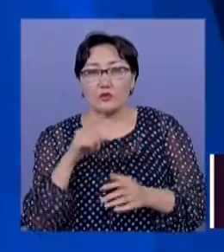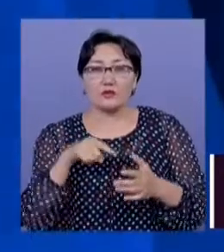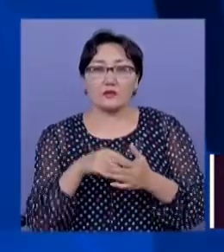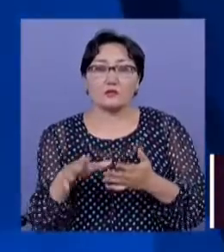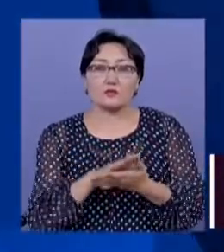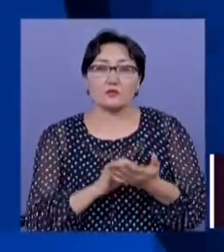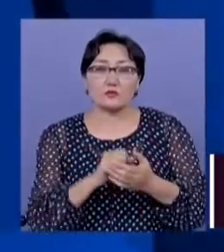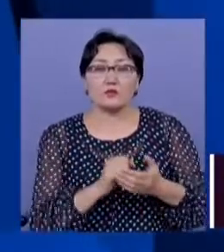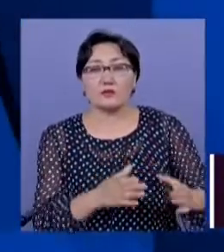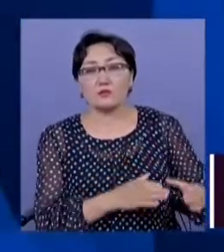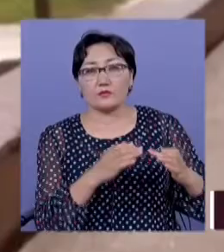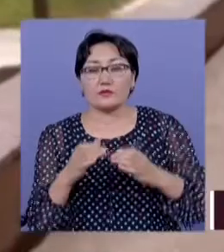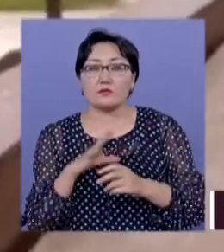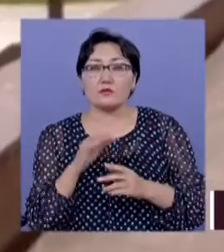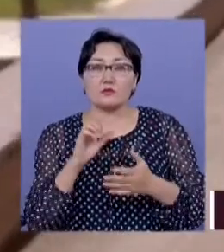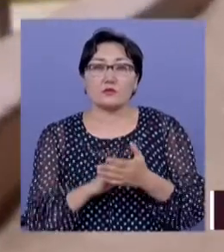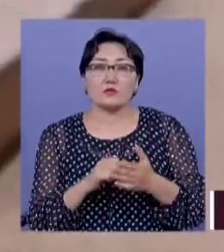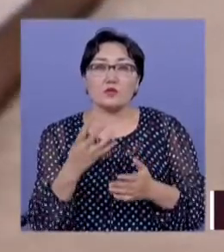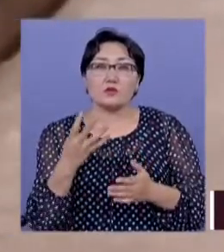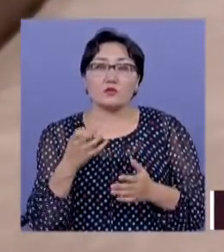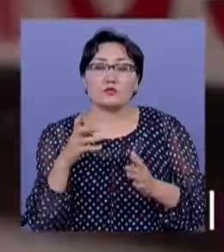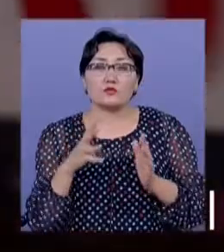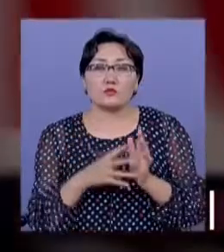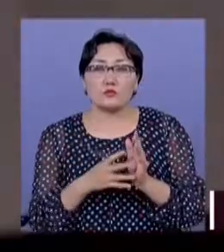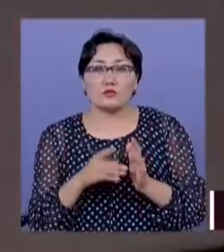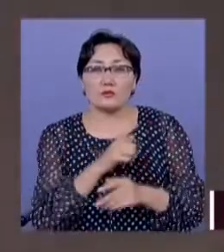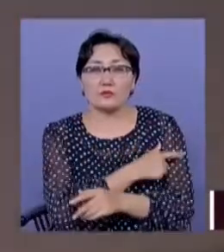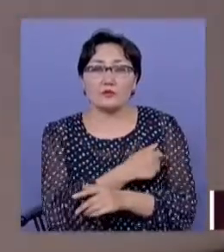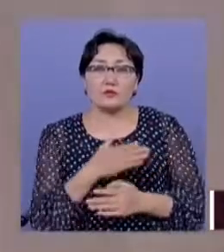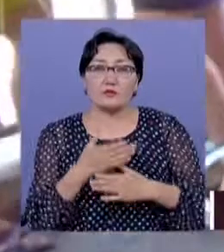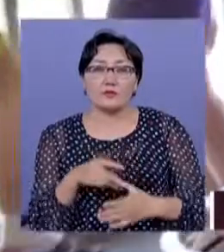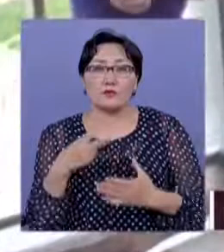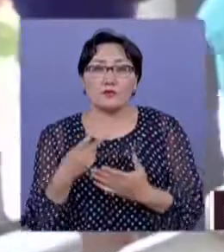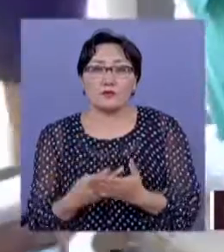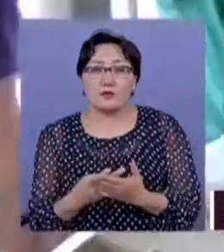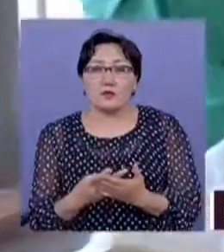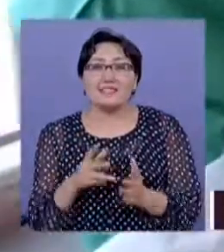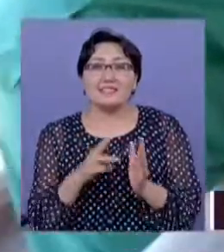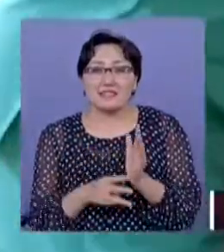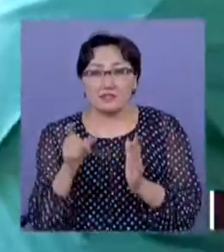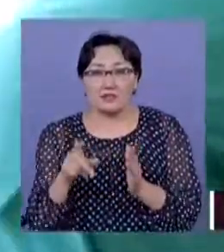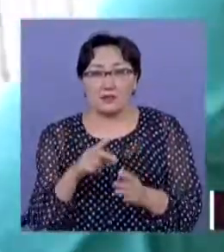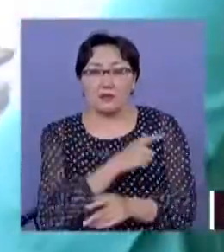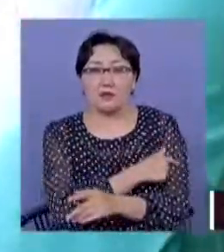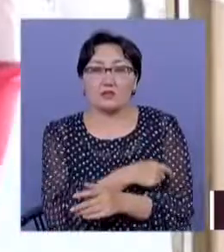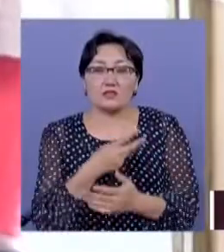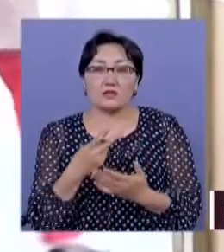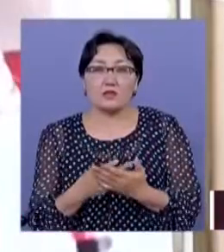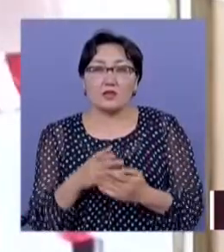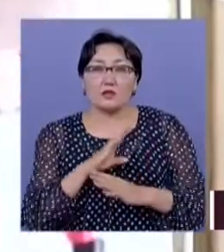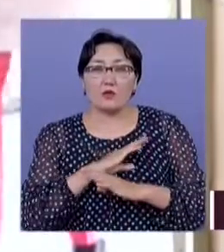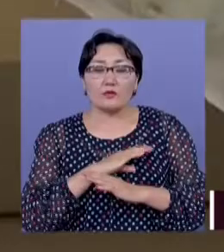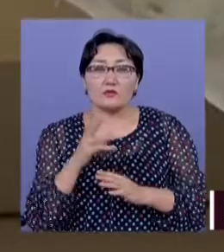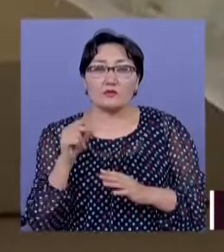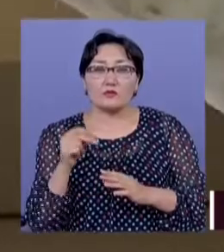түгелімен эвакуацияланған еді. Салдарынан 409 адам медициналық көмекке жүгініп, 80-і ауруханаға жатқызылған. Ал қаза болғандар